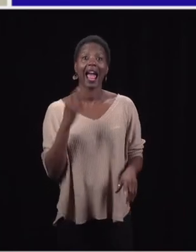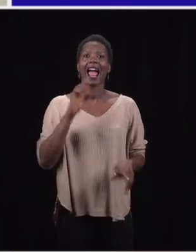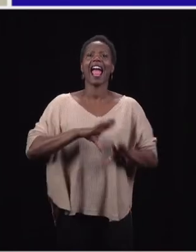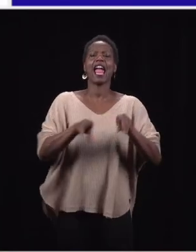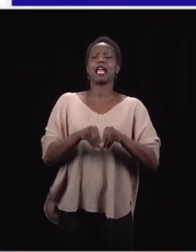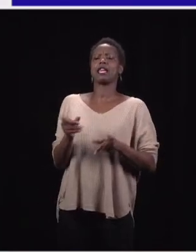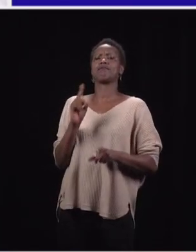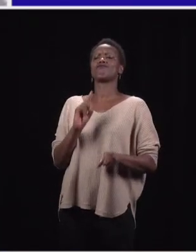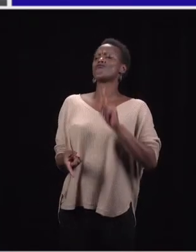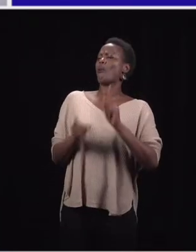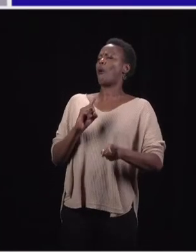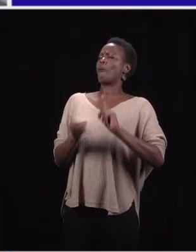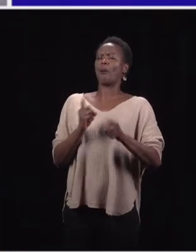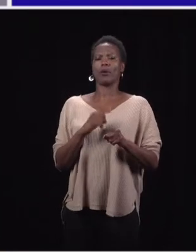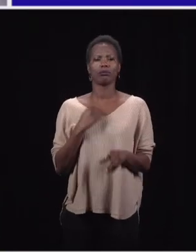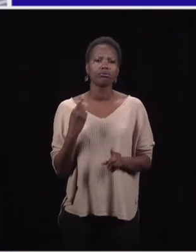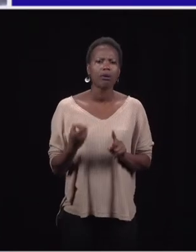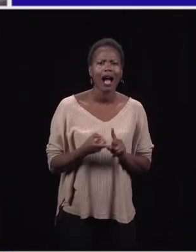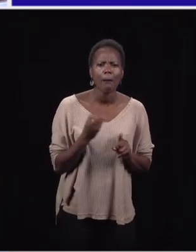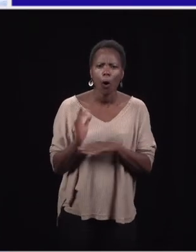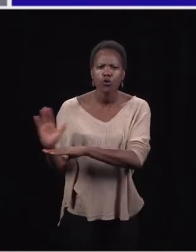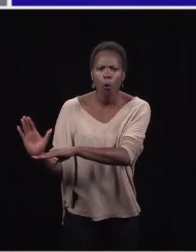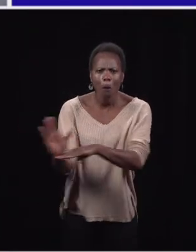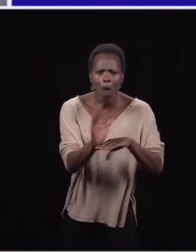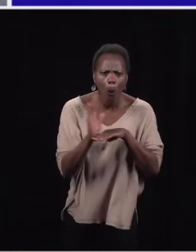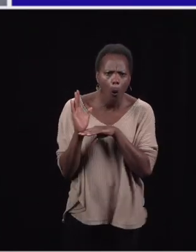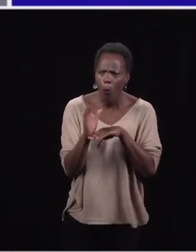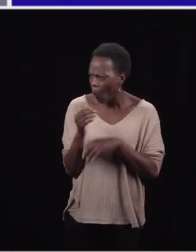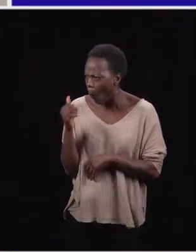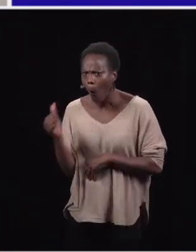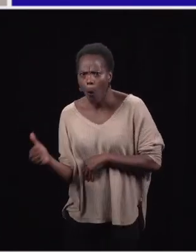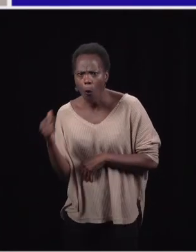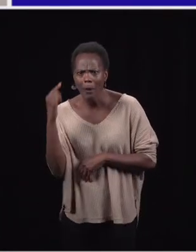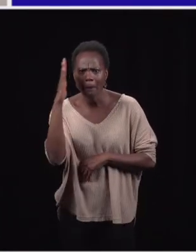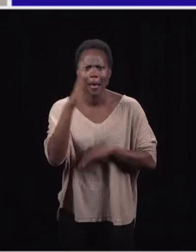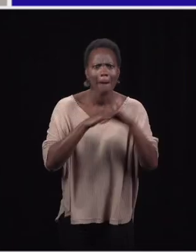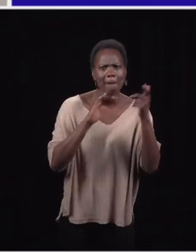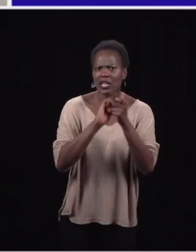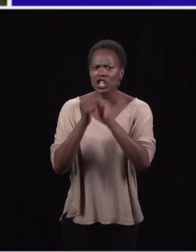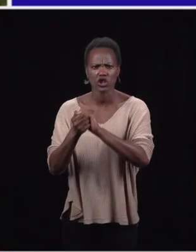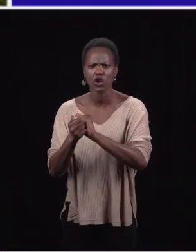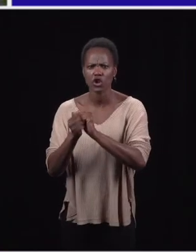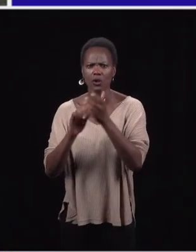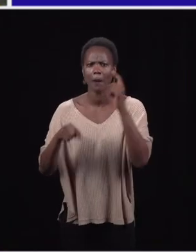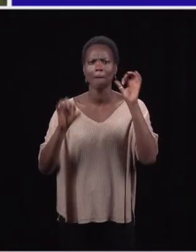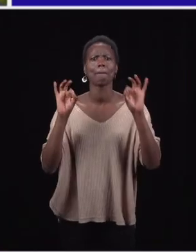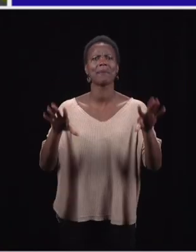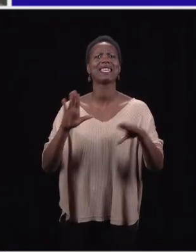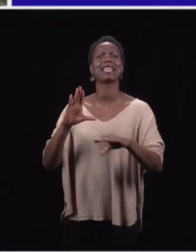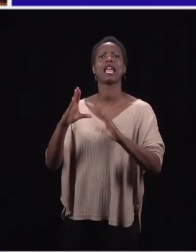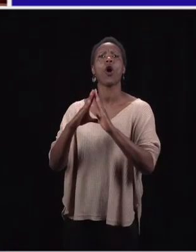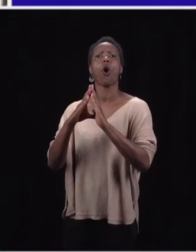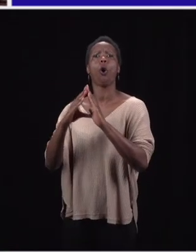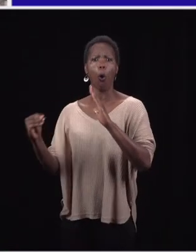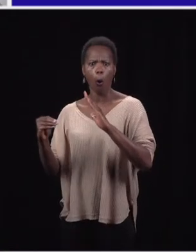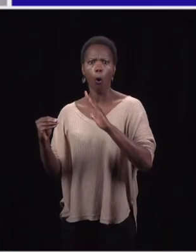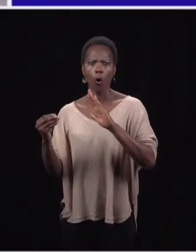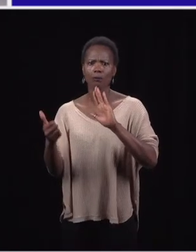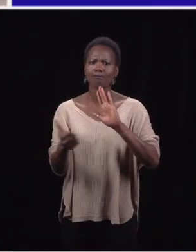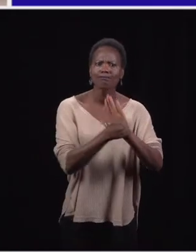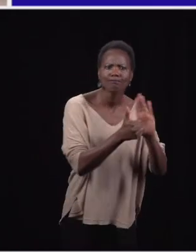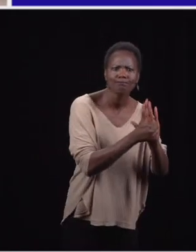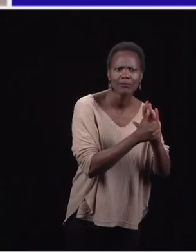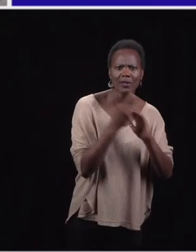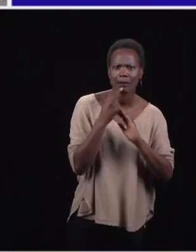baguette c'est super important de montrer ces personnes qui se sont reconvertis car ce sont des rôles modèles pour le public ils peuvent inspirer d'autres personnes par leur parcours